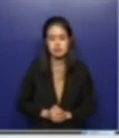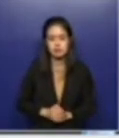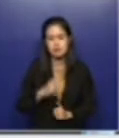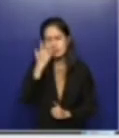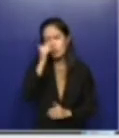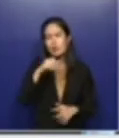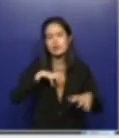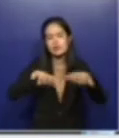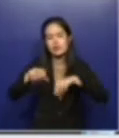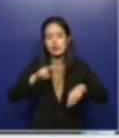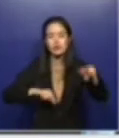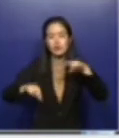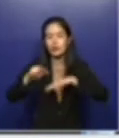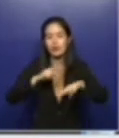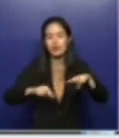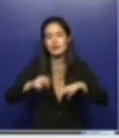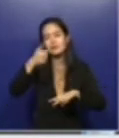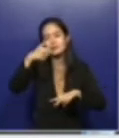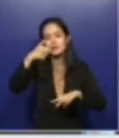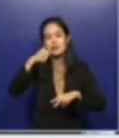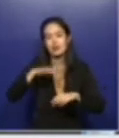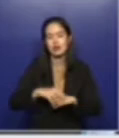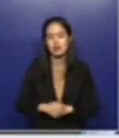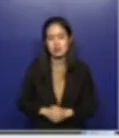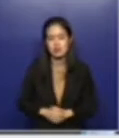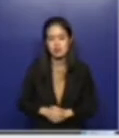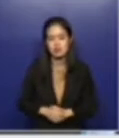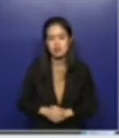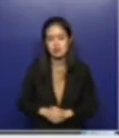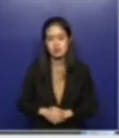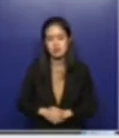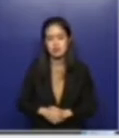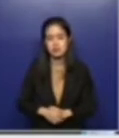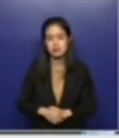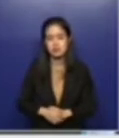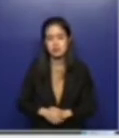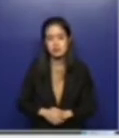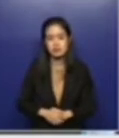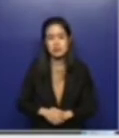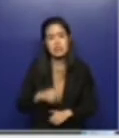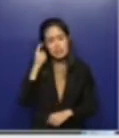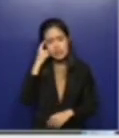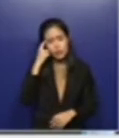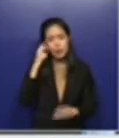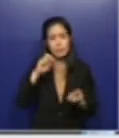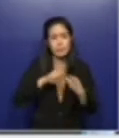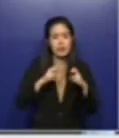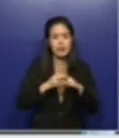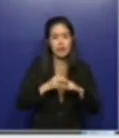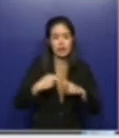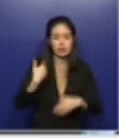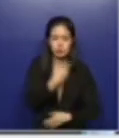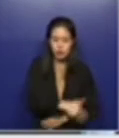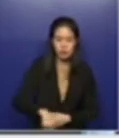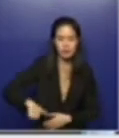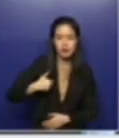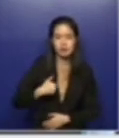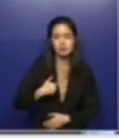ไม่เป็นบาลานซ์หรือถ่วงดุลระหว่างสิ่งที่จะเกิดขึ้น2เรื่องไม่เป็น